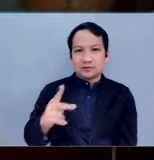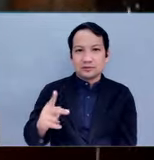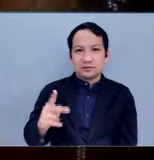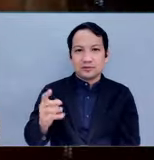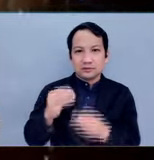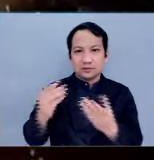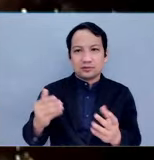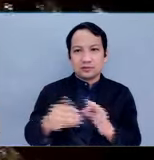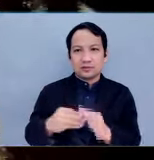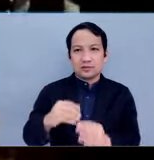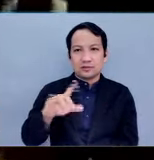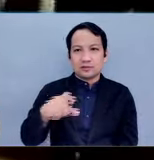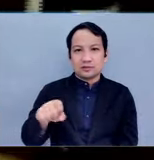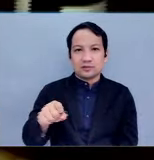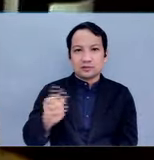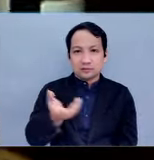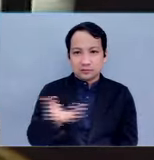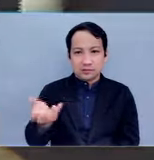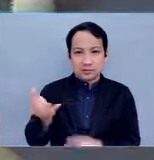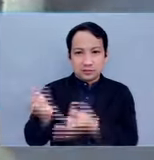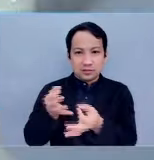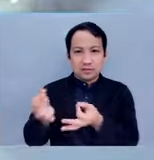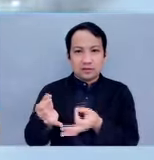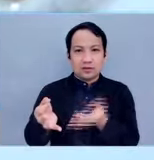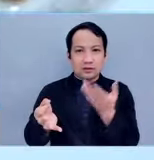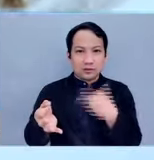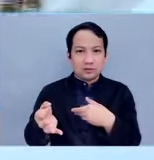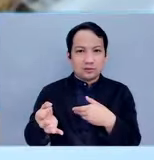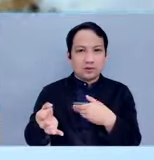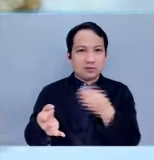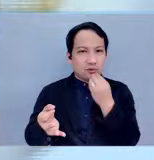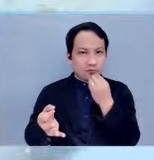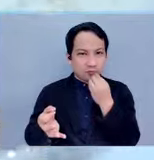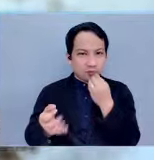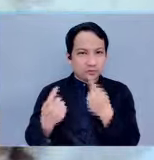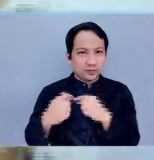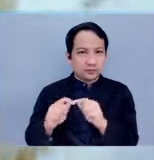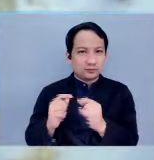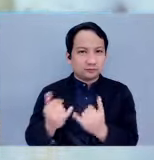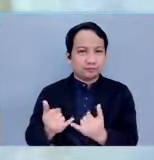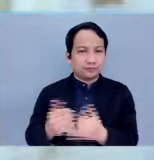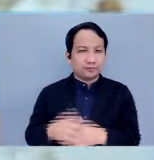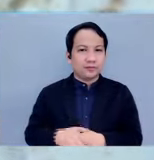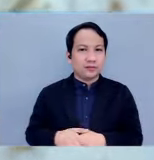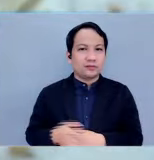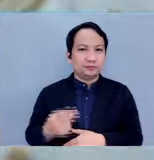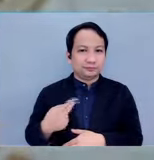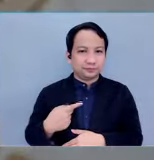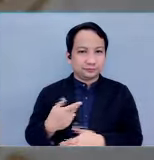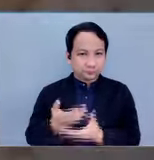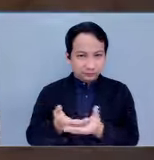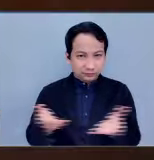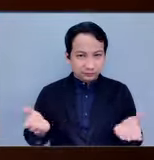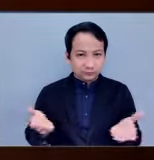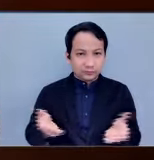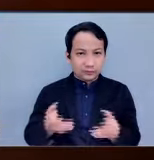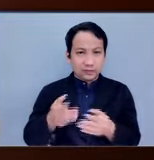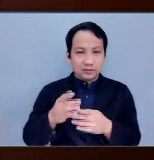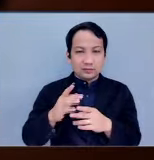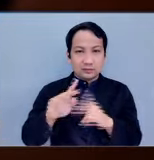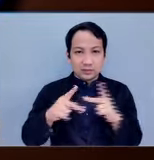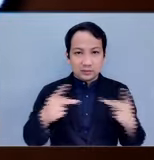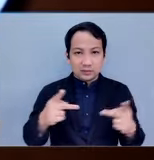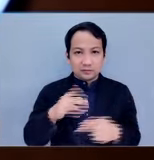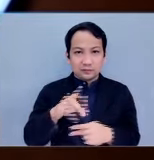La Parisienne, para i-explain sa atin yung mga dishes na itatry natin ngayon. Of course, we have here our pastas, our